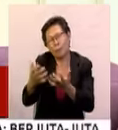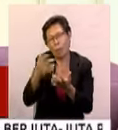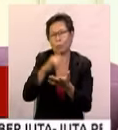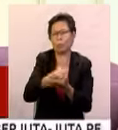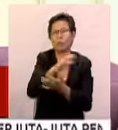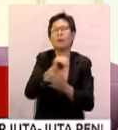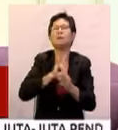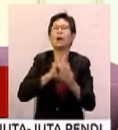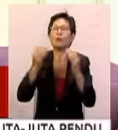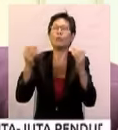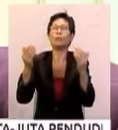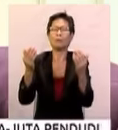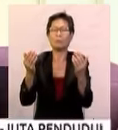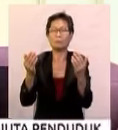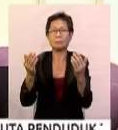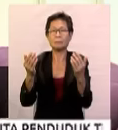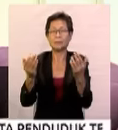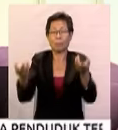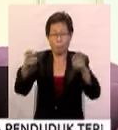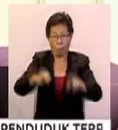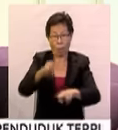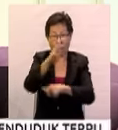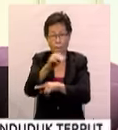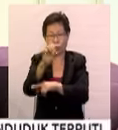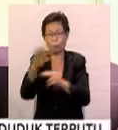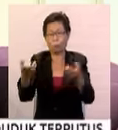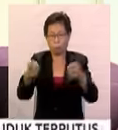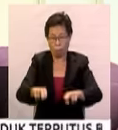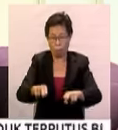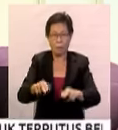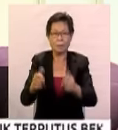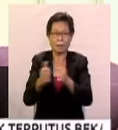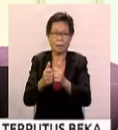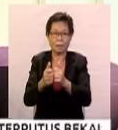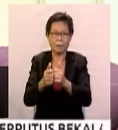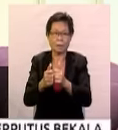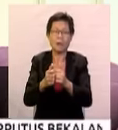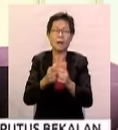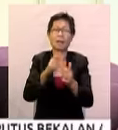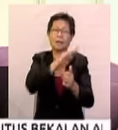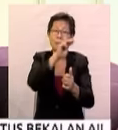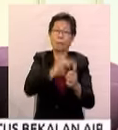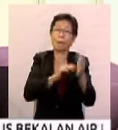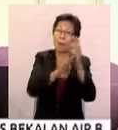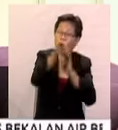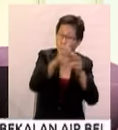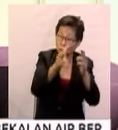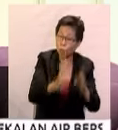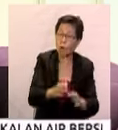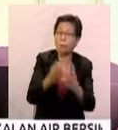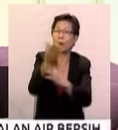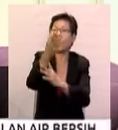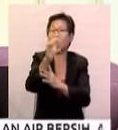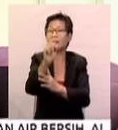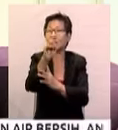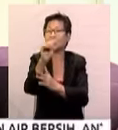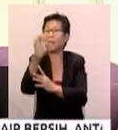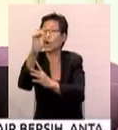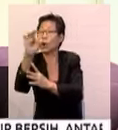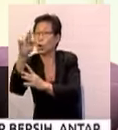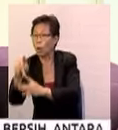saya doakan dengan termeterainya MOU ini dengan Kementerian Pembangunan Usahawan melalui SME Corp kita akan